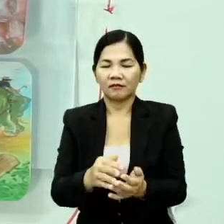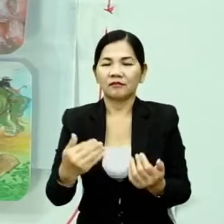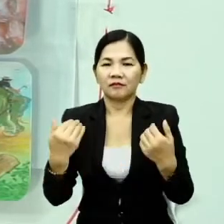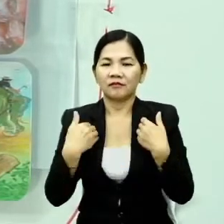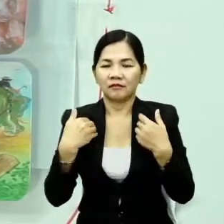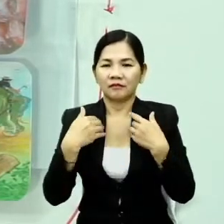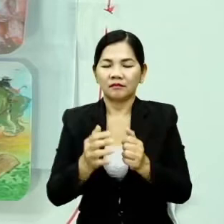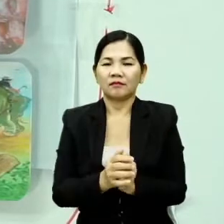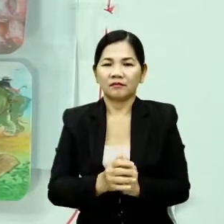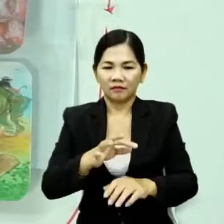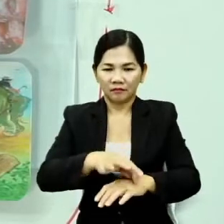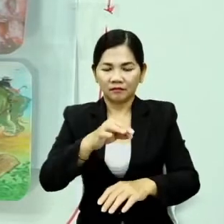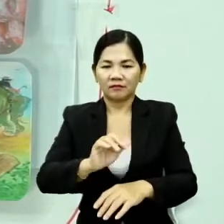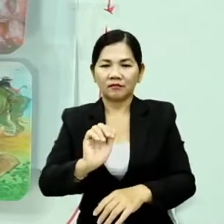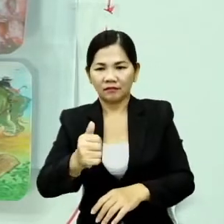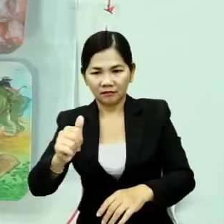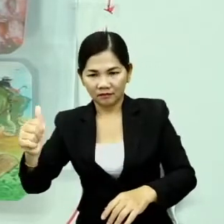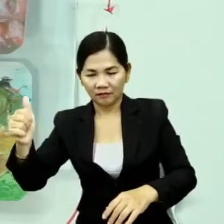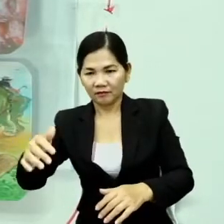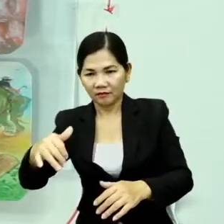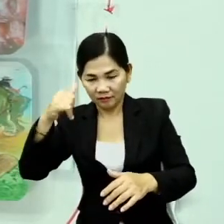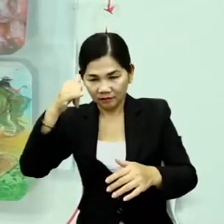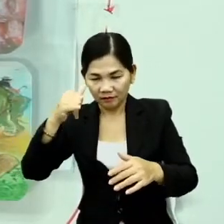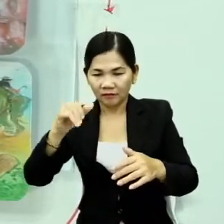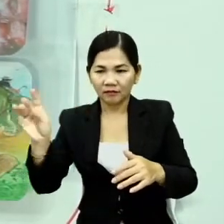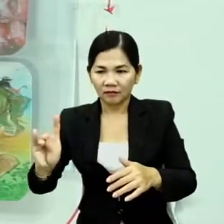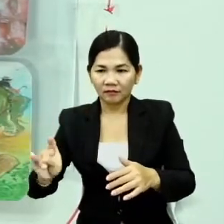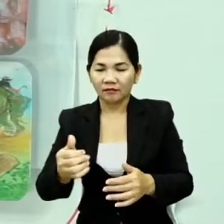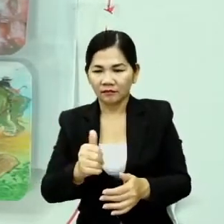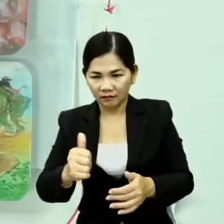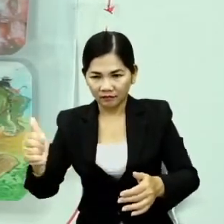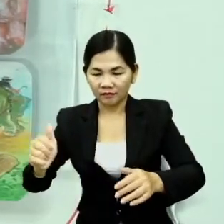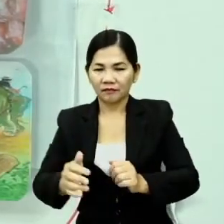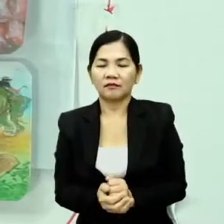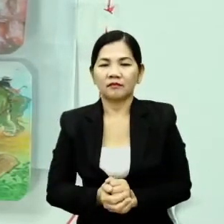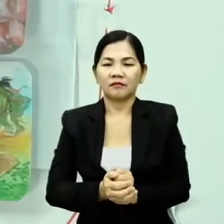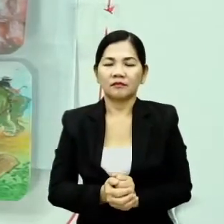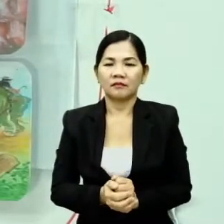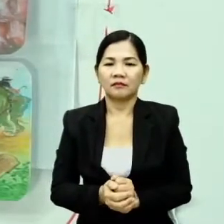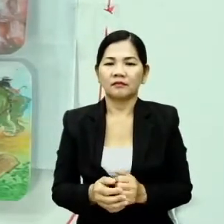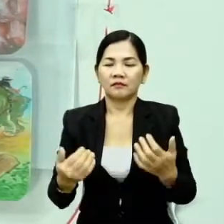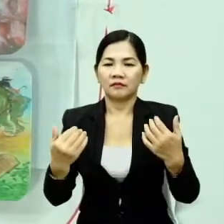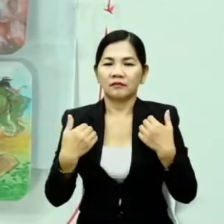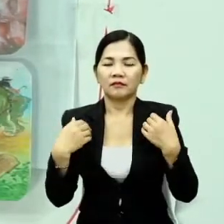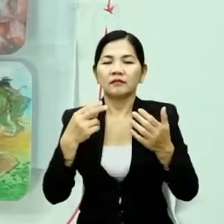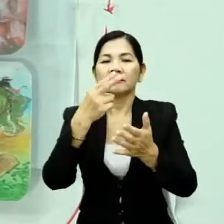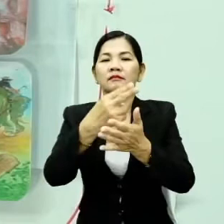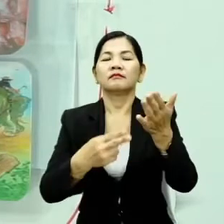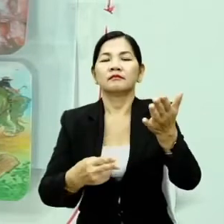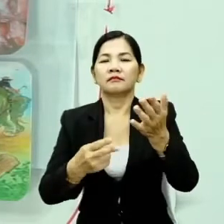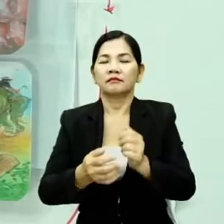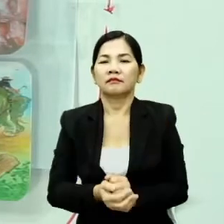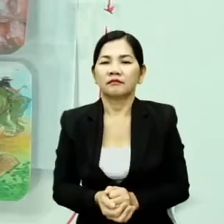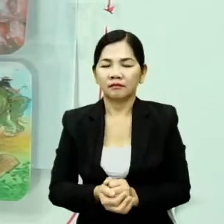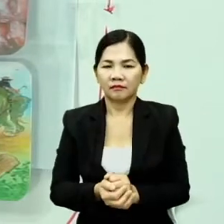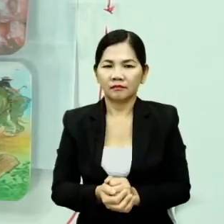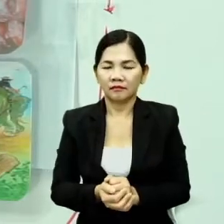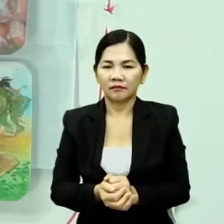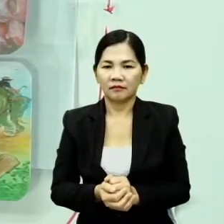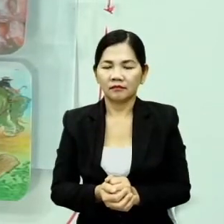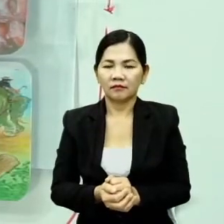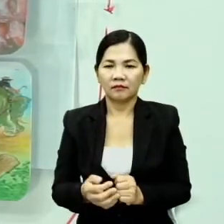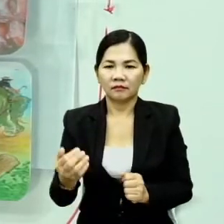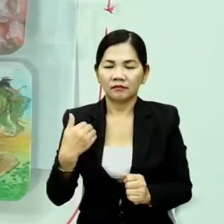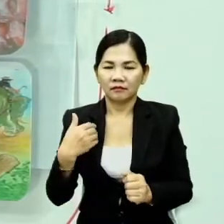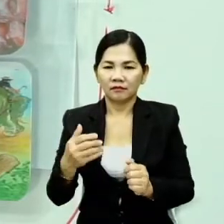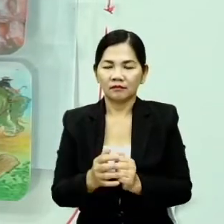thưa ẩm pí cha sắp bay sắp xem tiệt nà con á cha ta hãy lấy con mơ bằng tờ tiết cha chưa rụng ở vậy tới con cha cứ